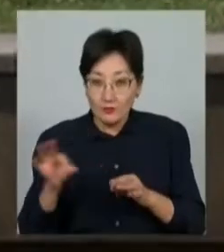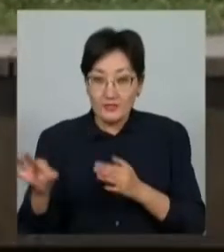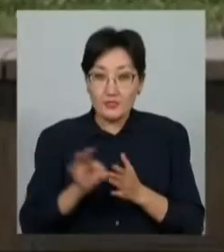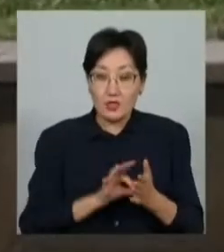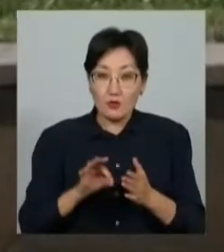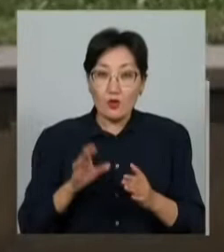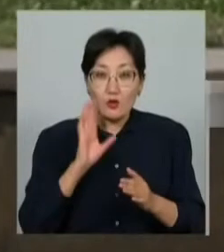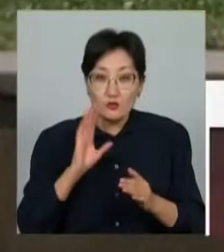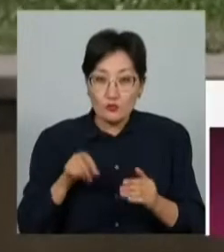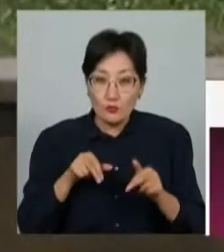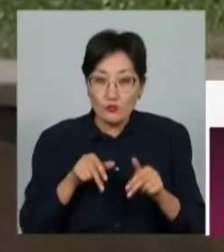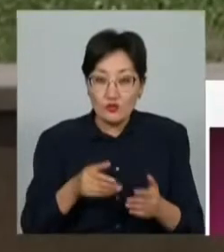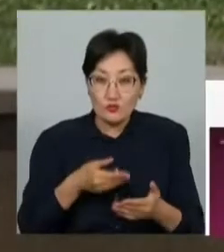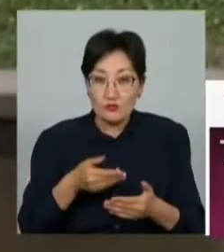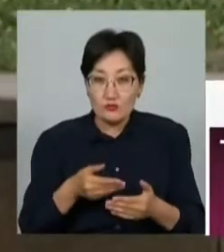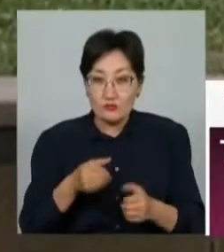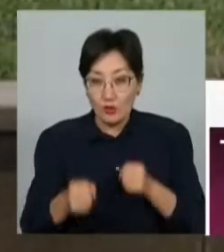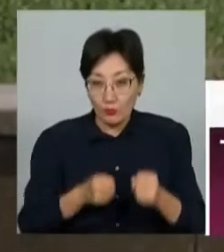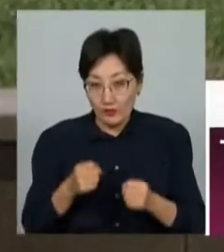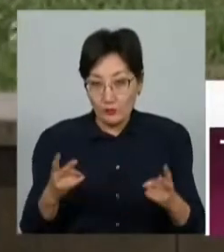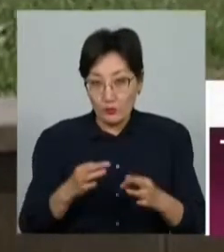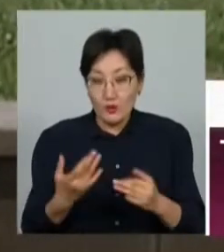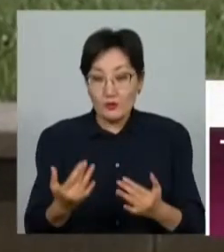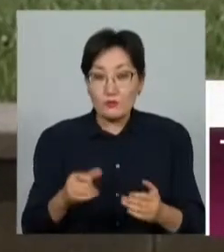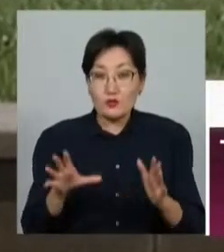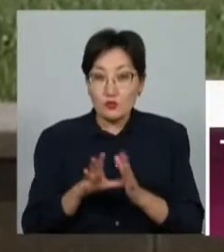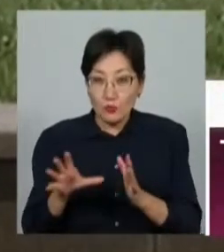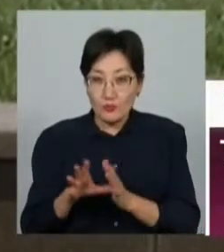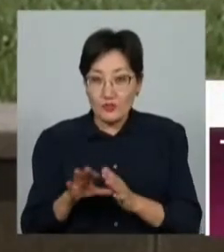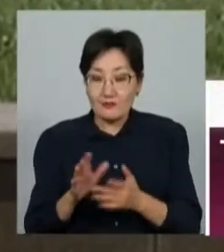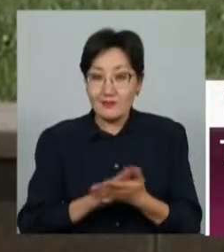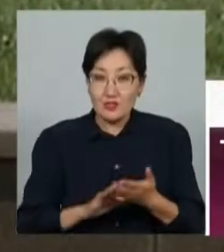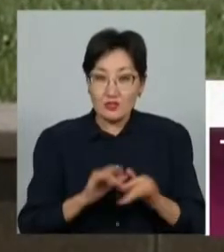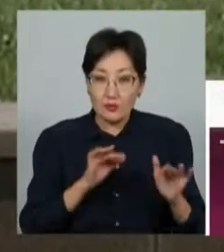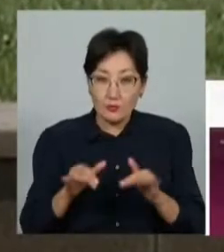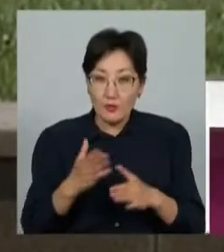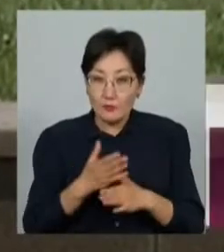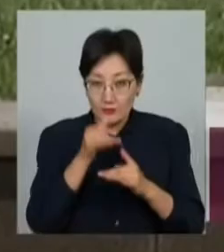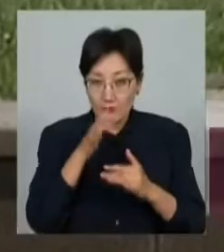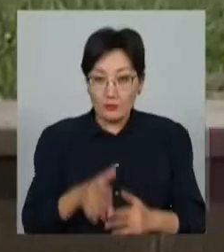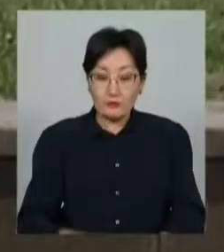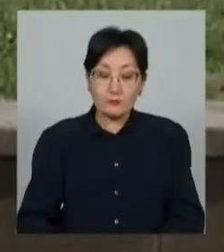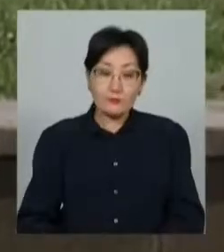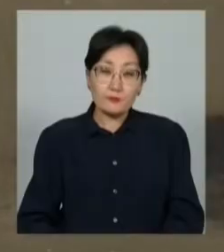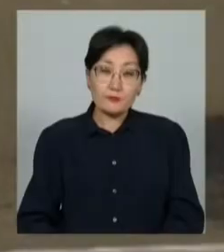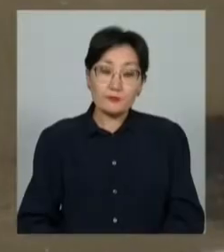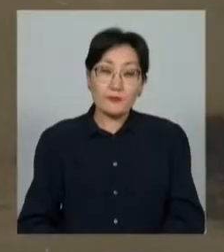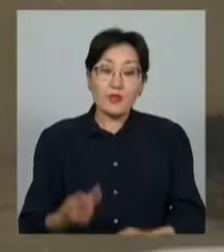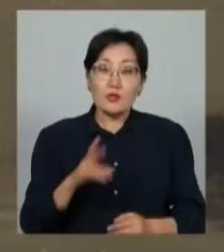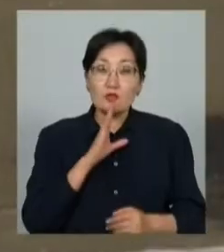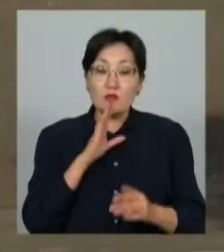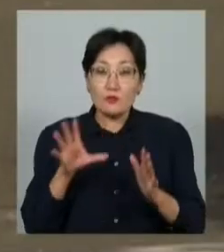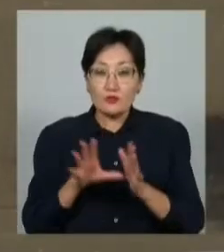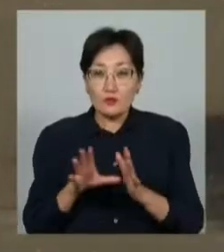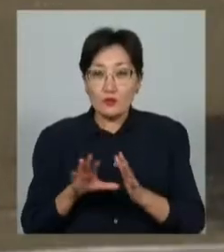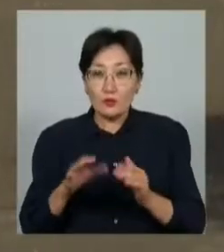бірден суға қарай жүгіре жөнеліпті. Десе де оны да тоғырып, ешқандай әрекет жасай алмапты. Екі қыз тоқ